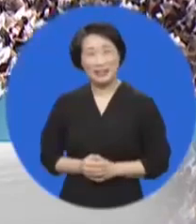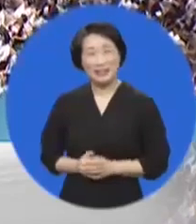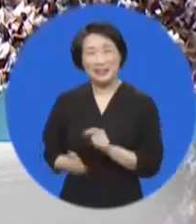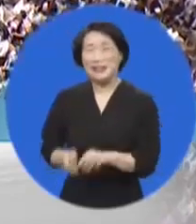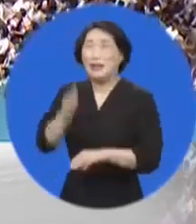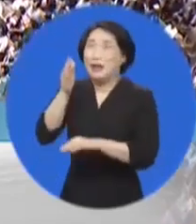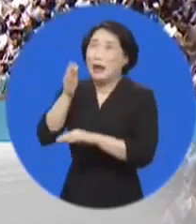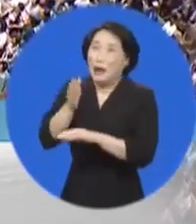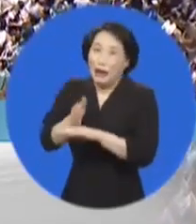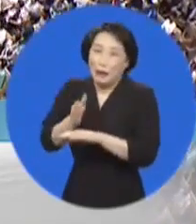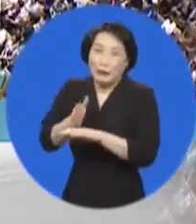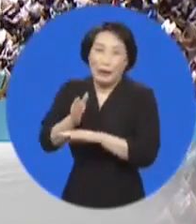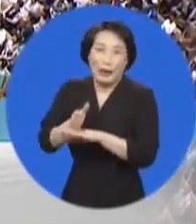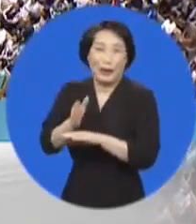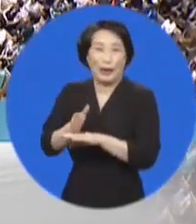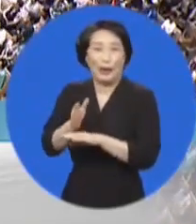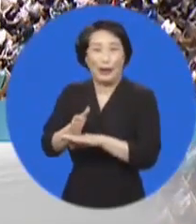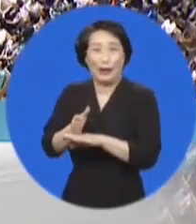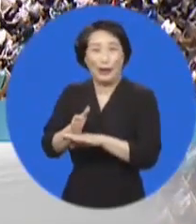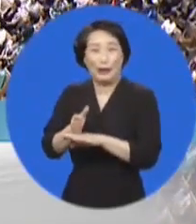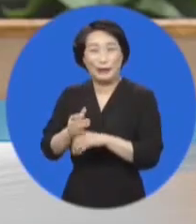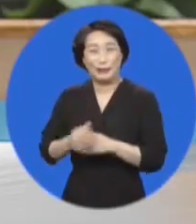얼마나 감사한가.